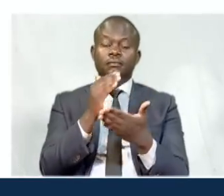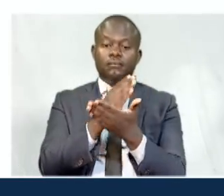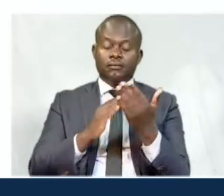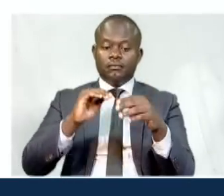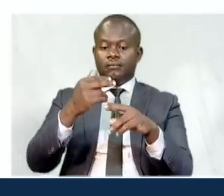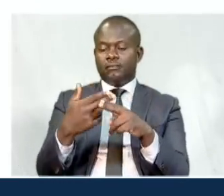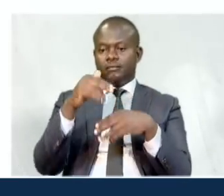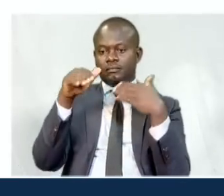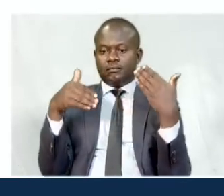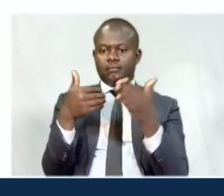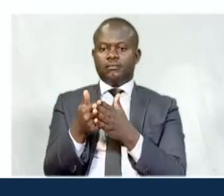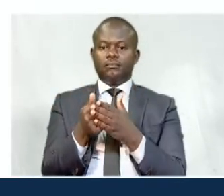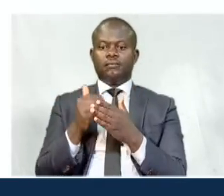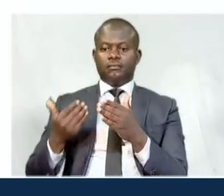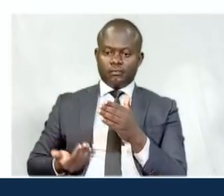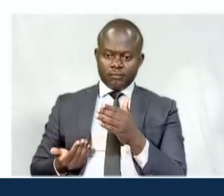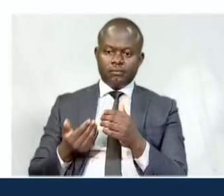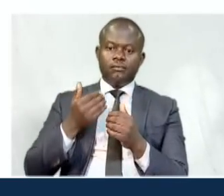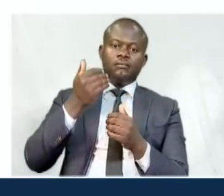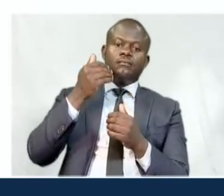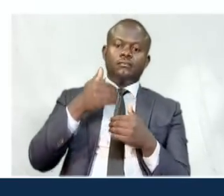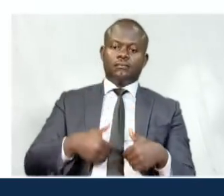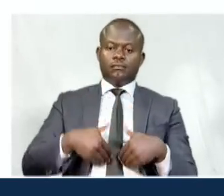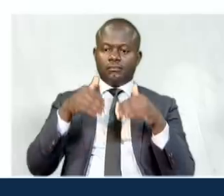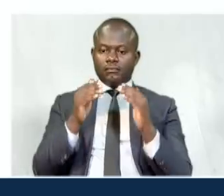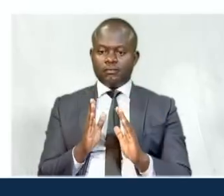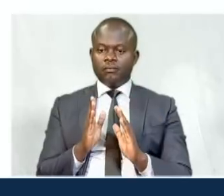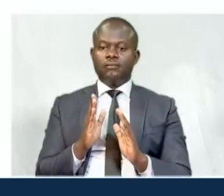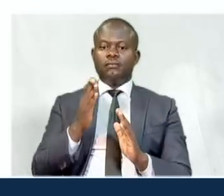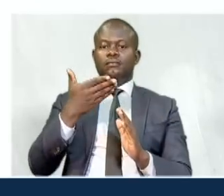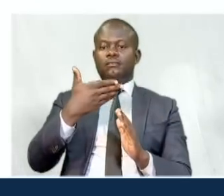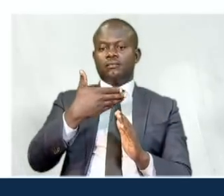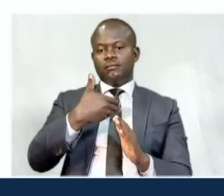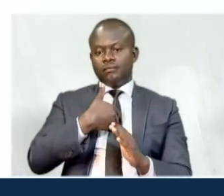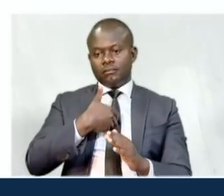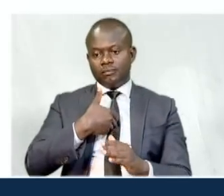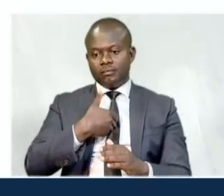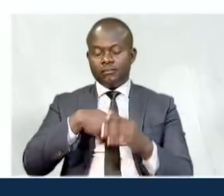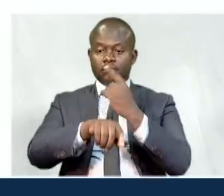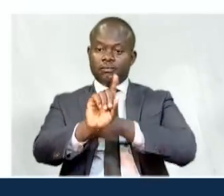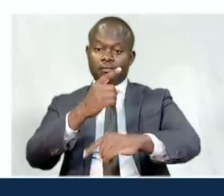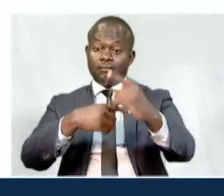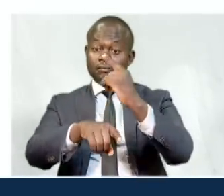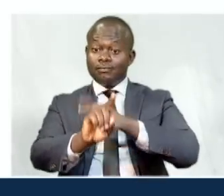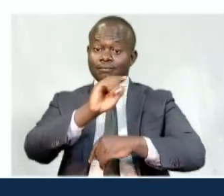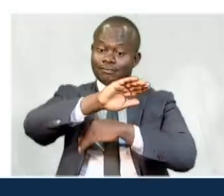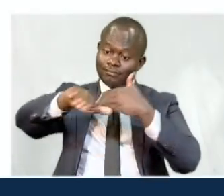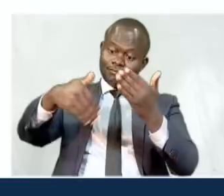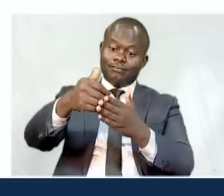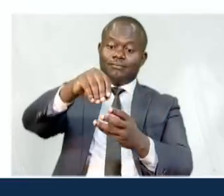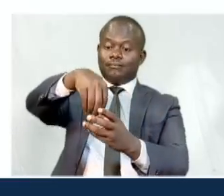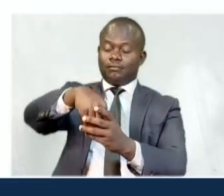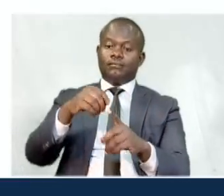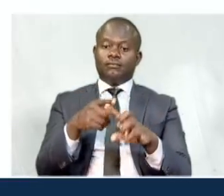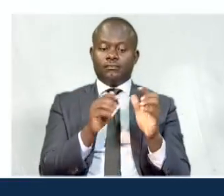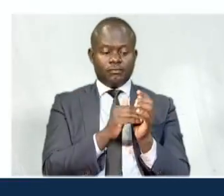bose, ibyiciro byose, abagore, urubyiruko, bafite ubumuga, bose babyisangamo